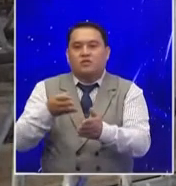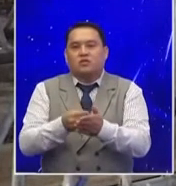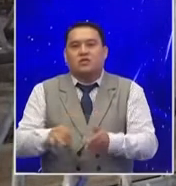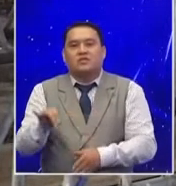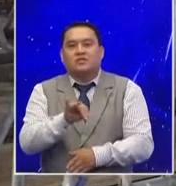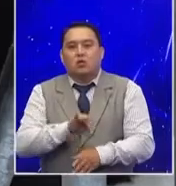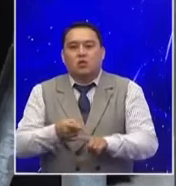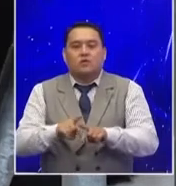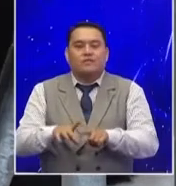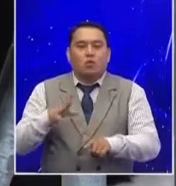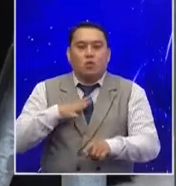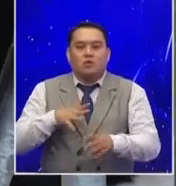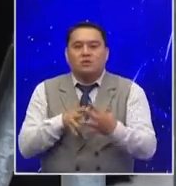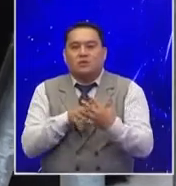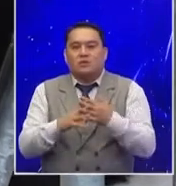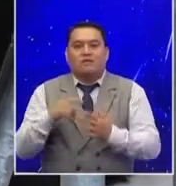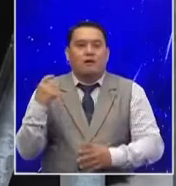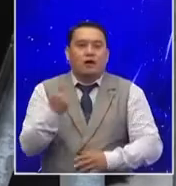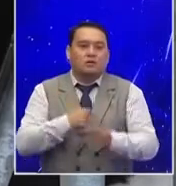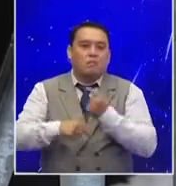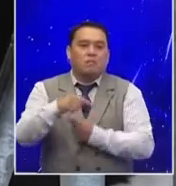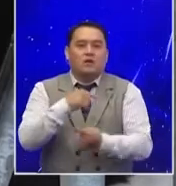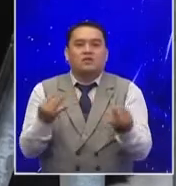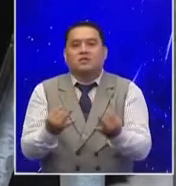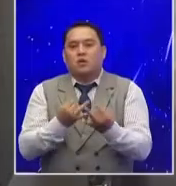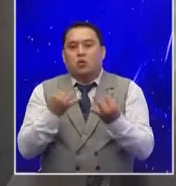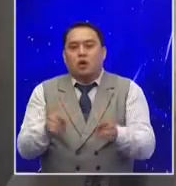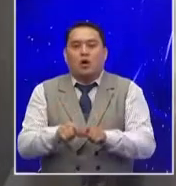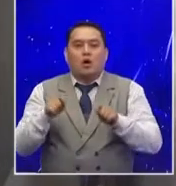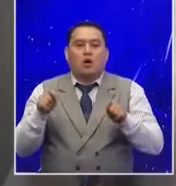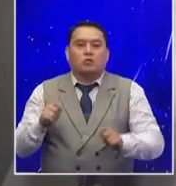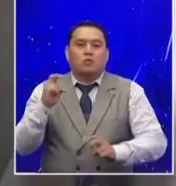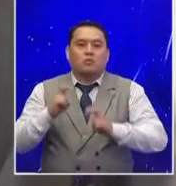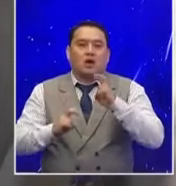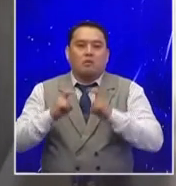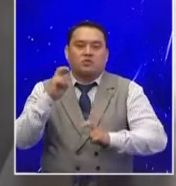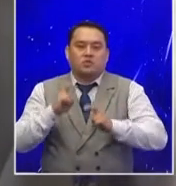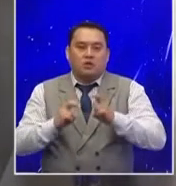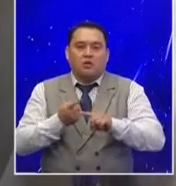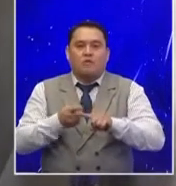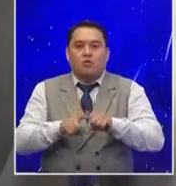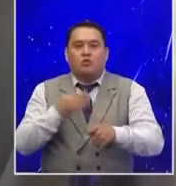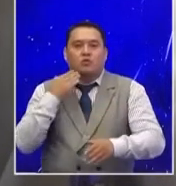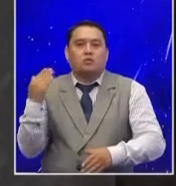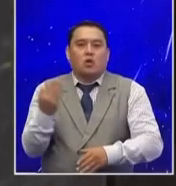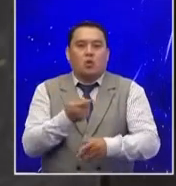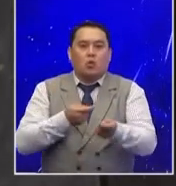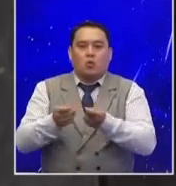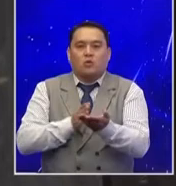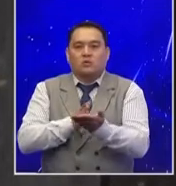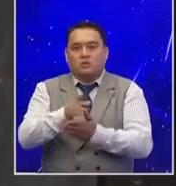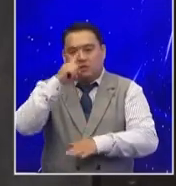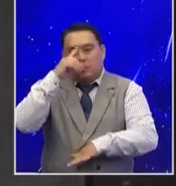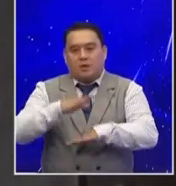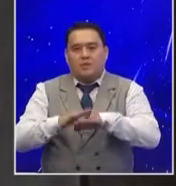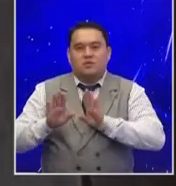интересует агропромышленный сектор. В частности, бизнесмены заинтересованы в открытии промышленных предприятий, доложил курирующий эту сферу заместитель